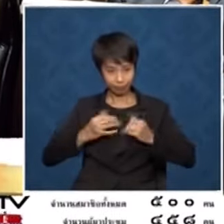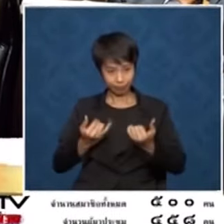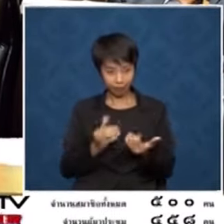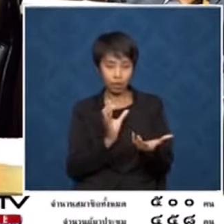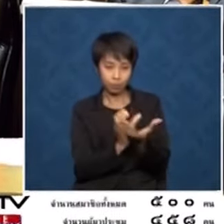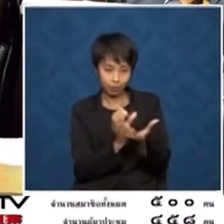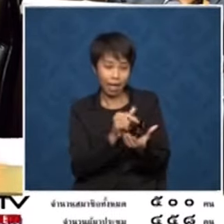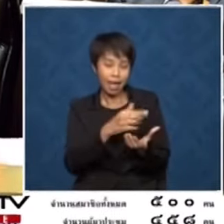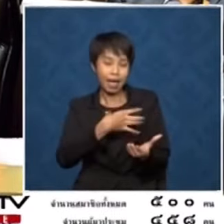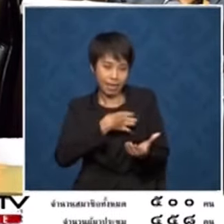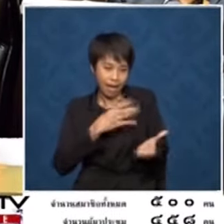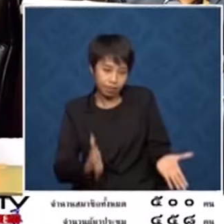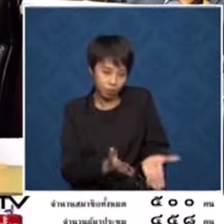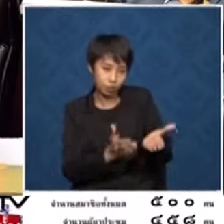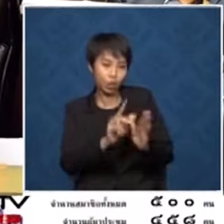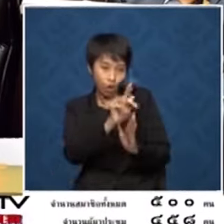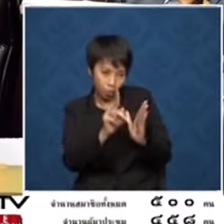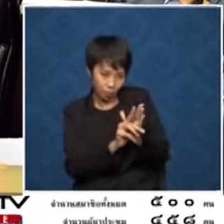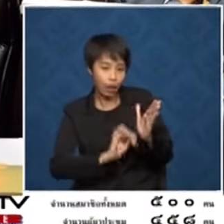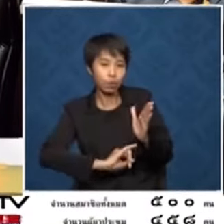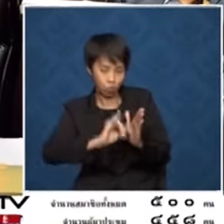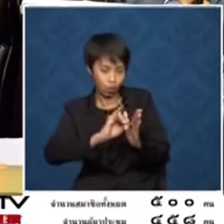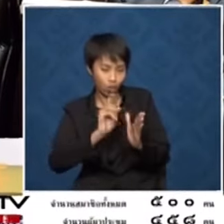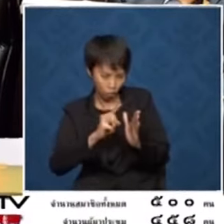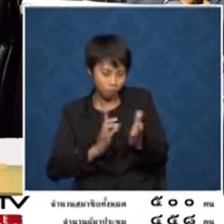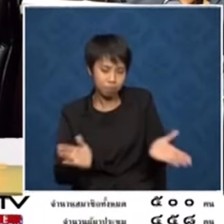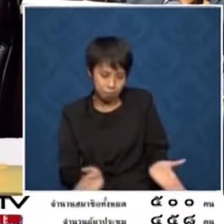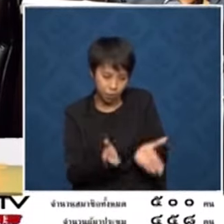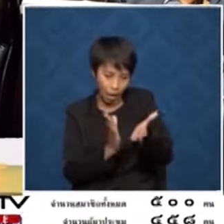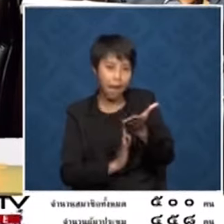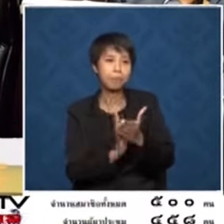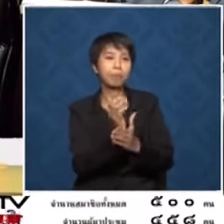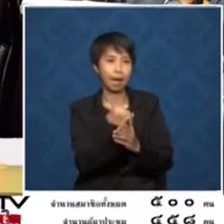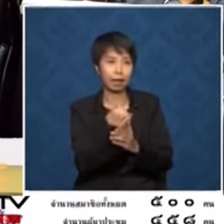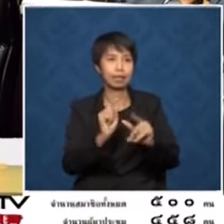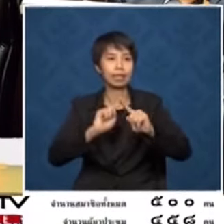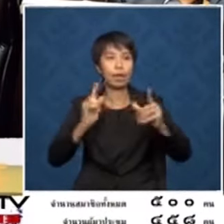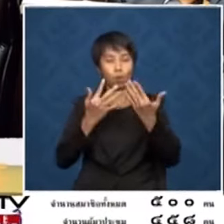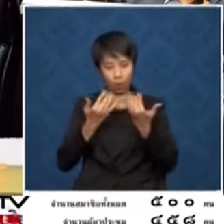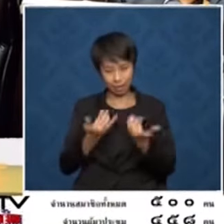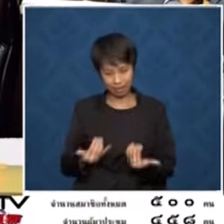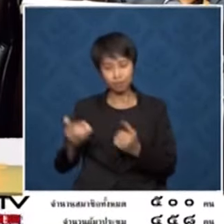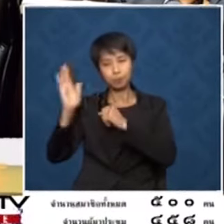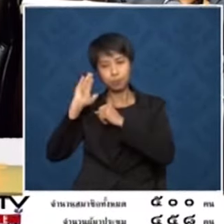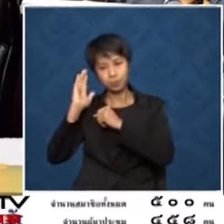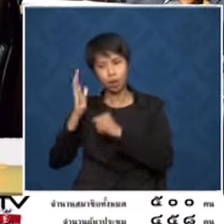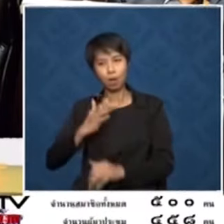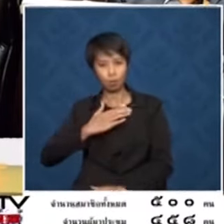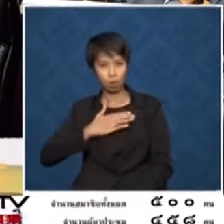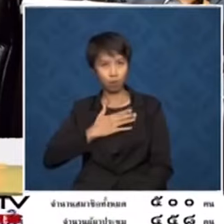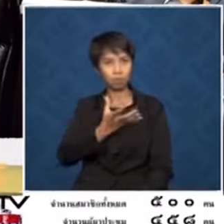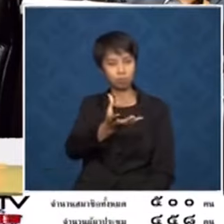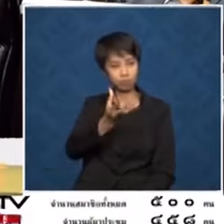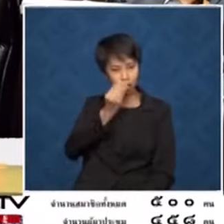เหมือนกันนะอืนี่มีการโต้ตอบกันดุเดือดเลยค่ะสุดท้ายนับแบบขานชื่อทีละคนใช้เวลาชั่วโมง